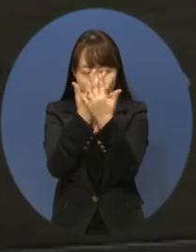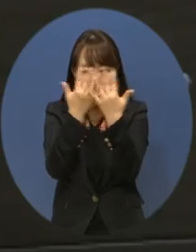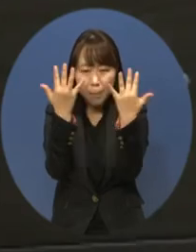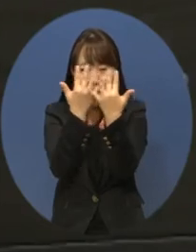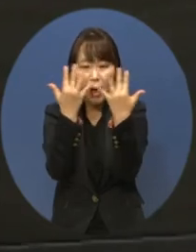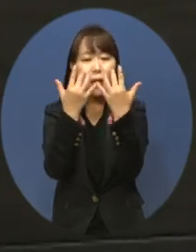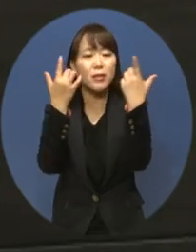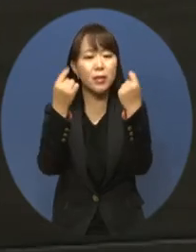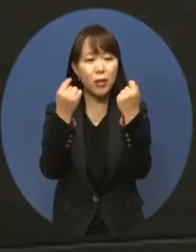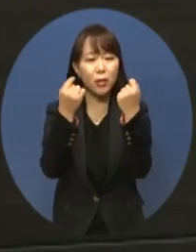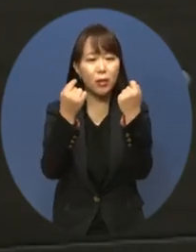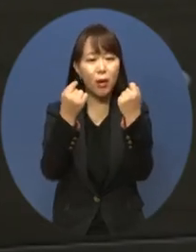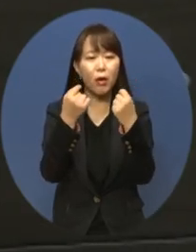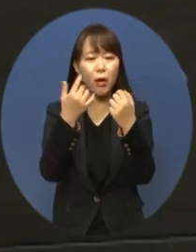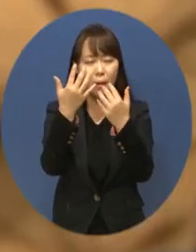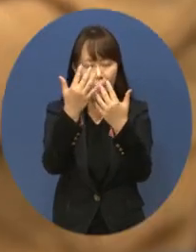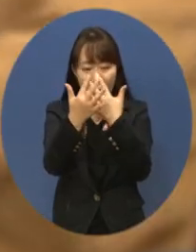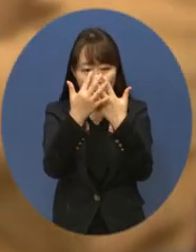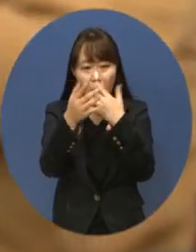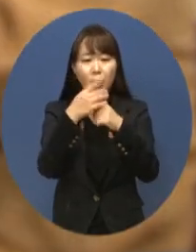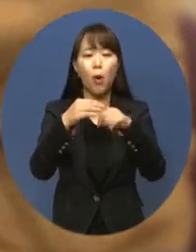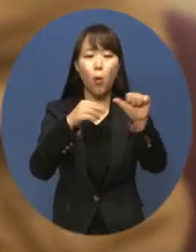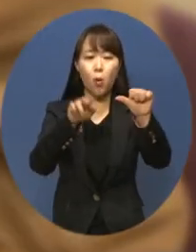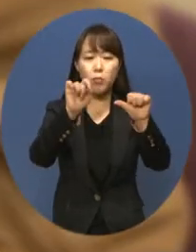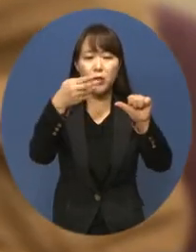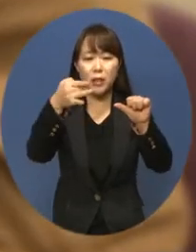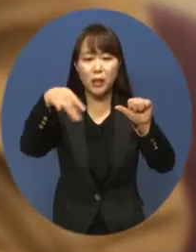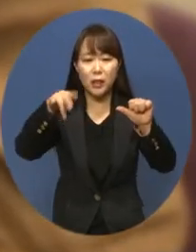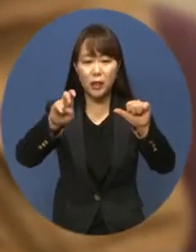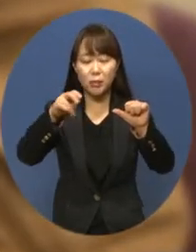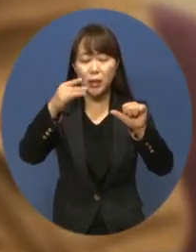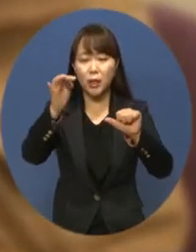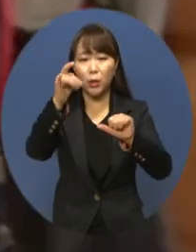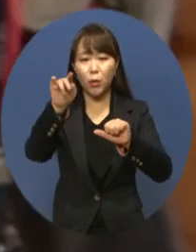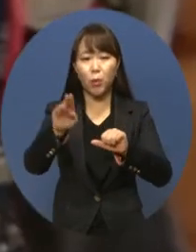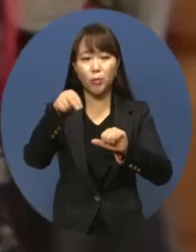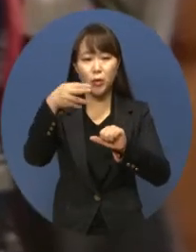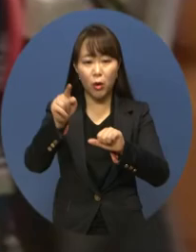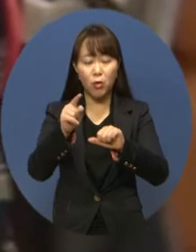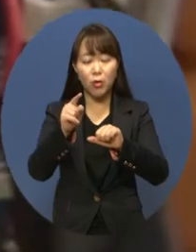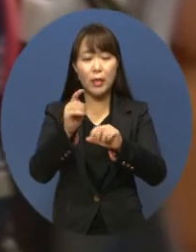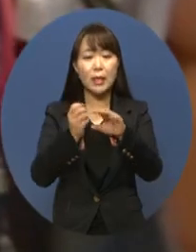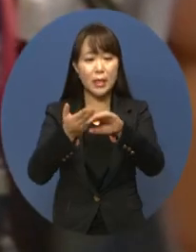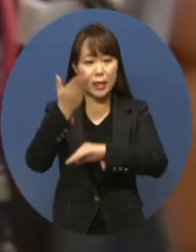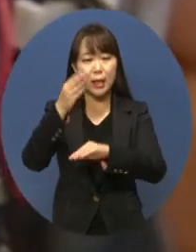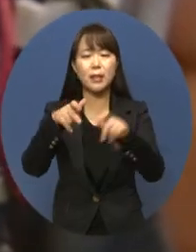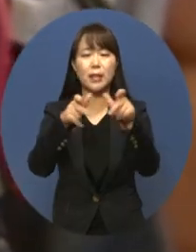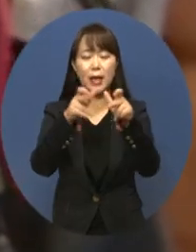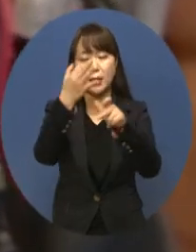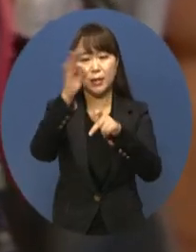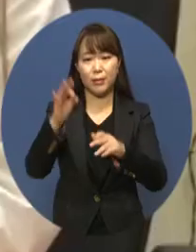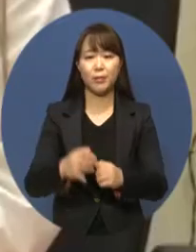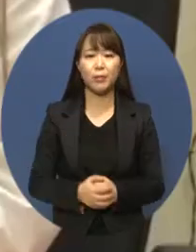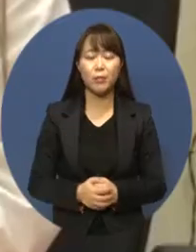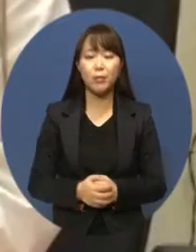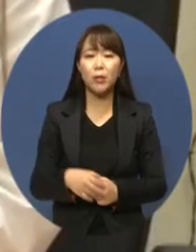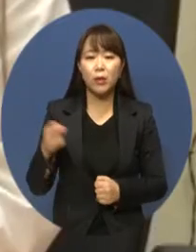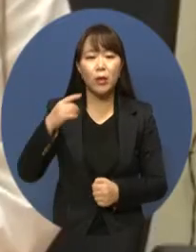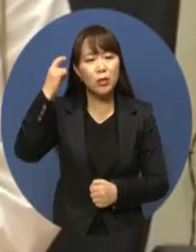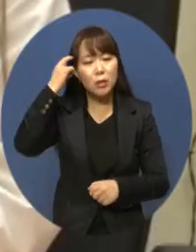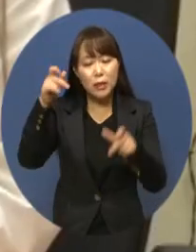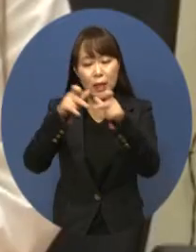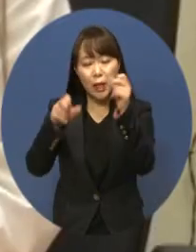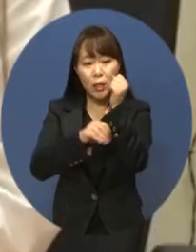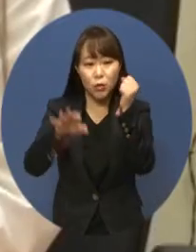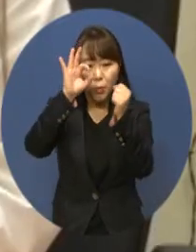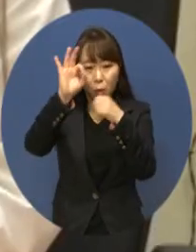프리즘 고정 전 4시가 o 프리즘 디옵터 이상인 경우 장애로 인정 되게 됩니다 또한 정신장애